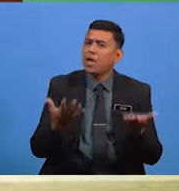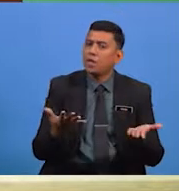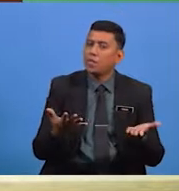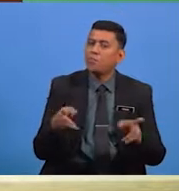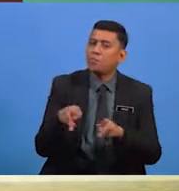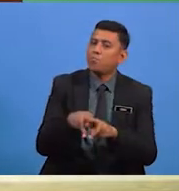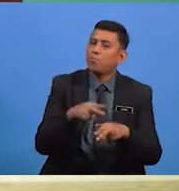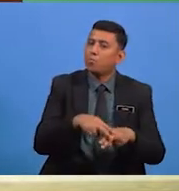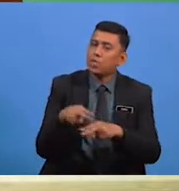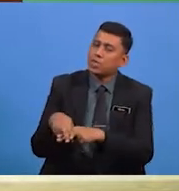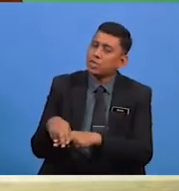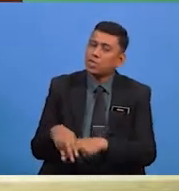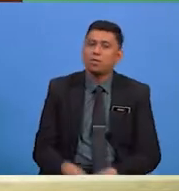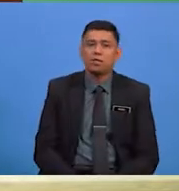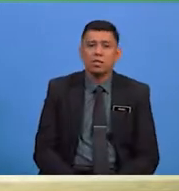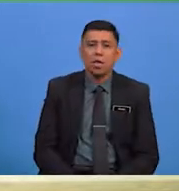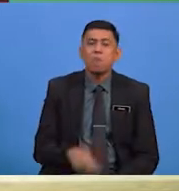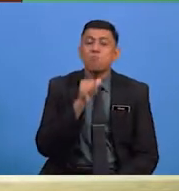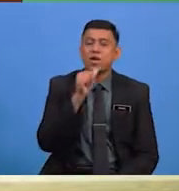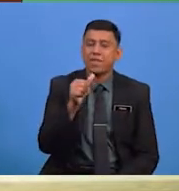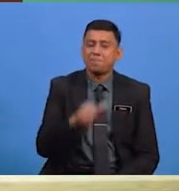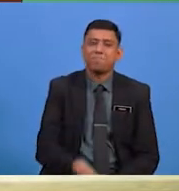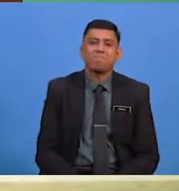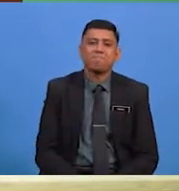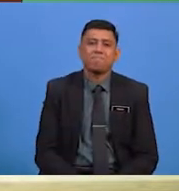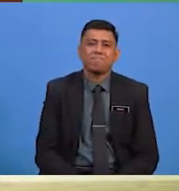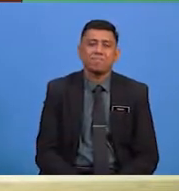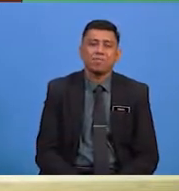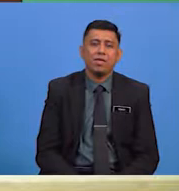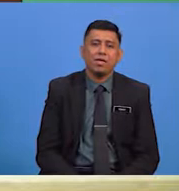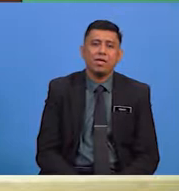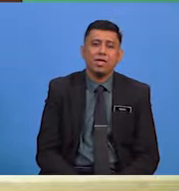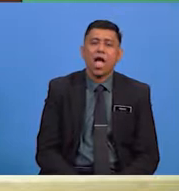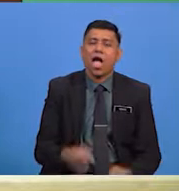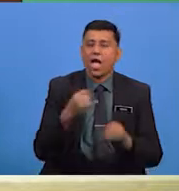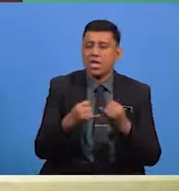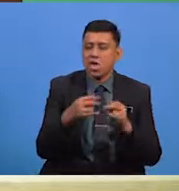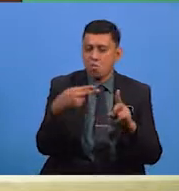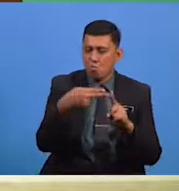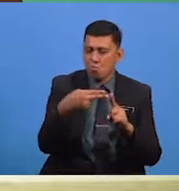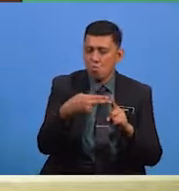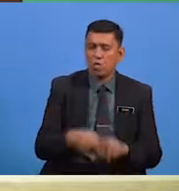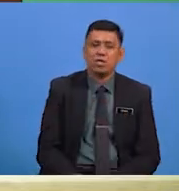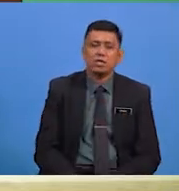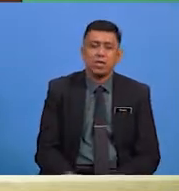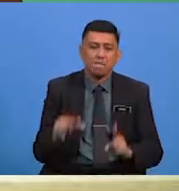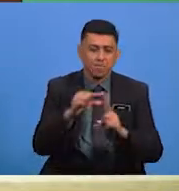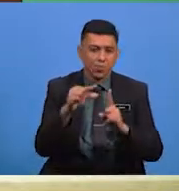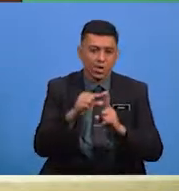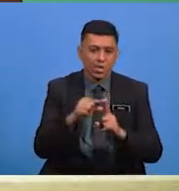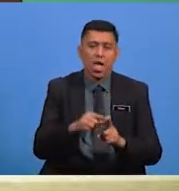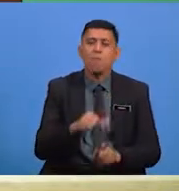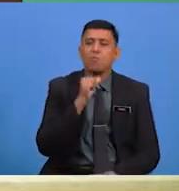Bagaimana pula kata nafi bukan? Huruf akhir pada